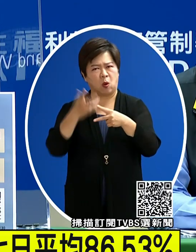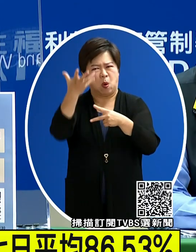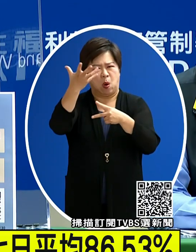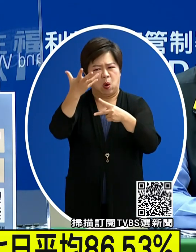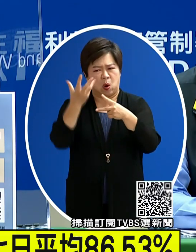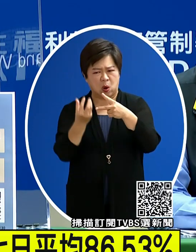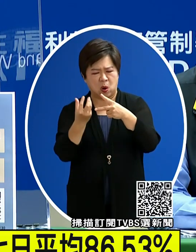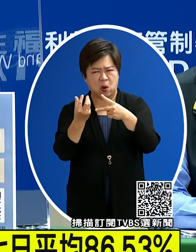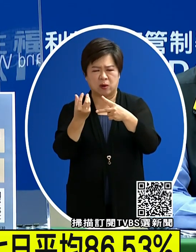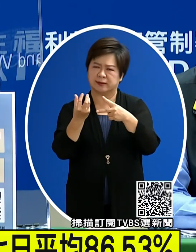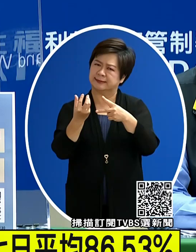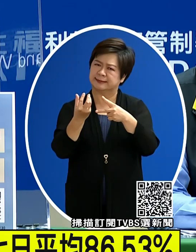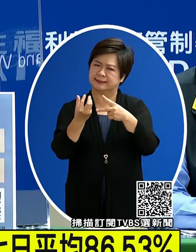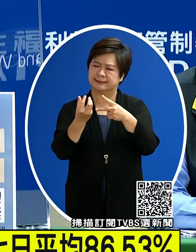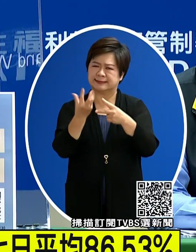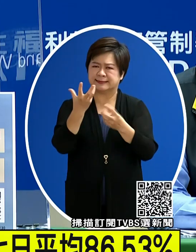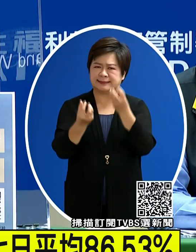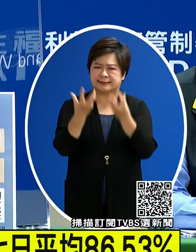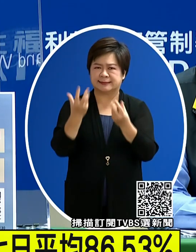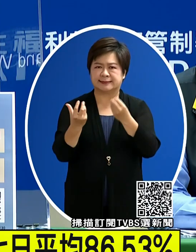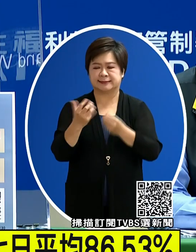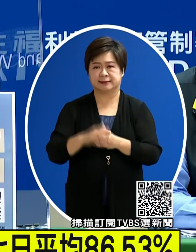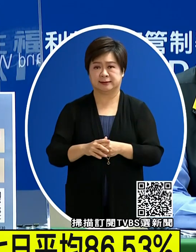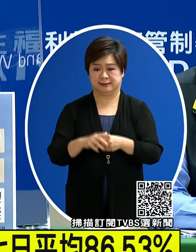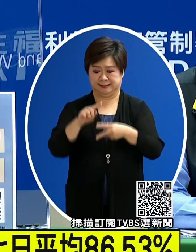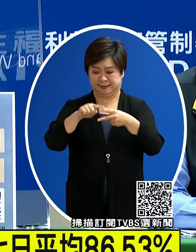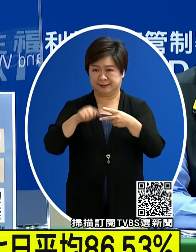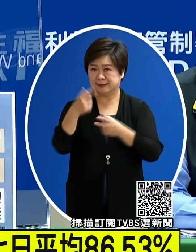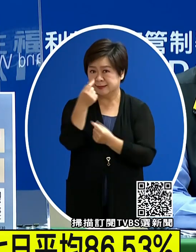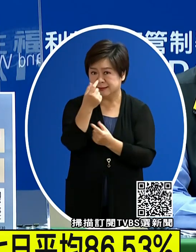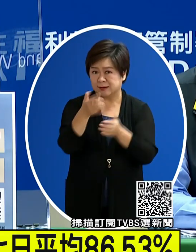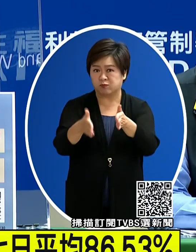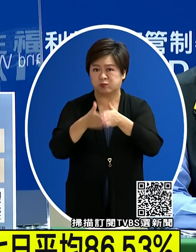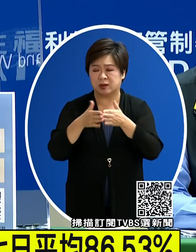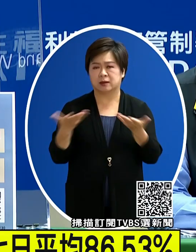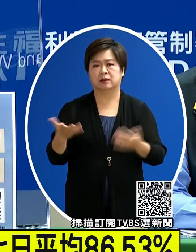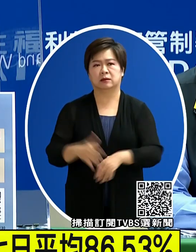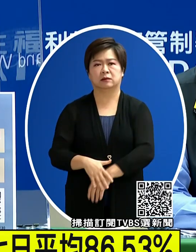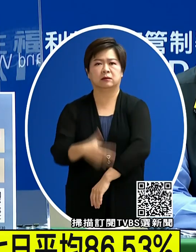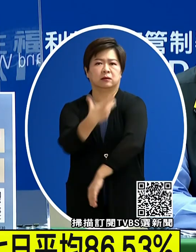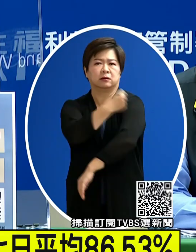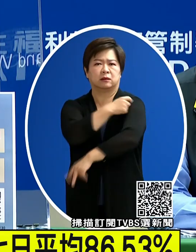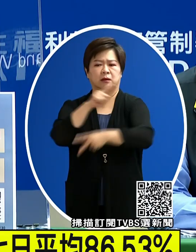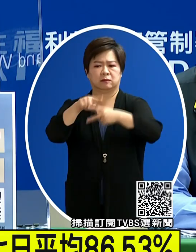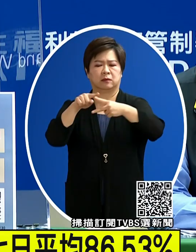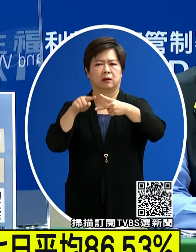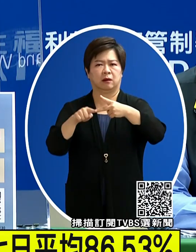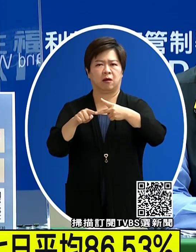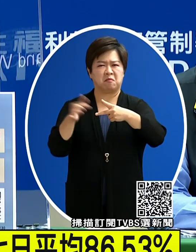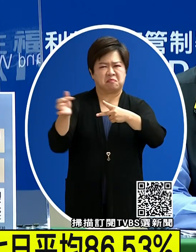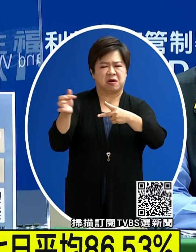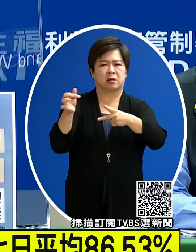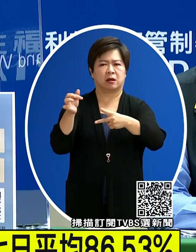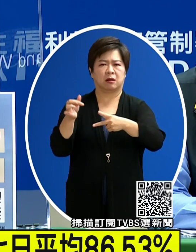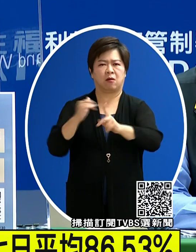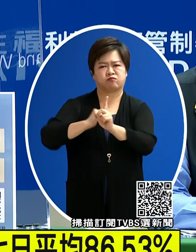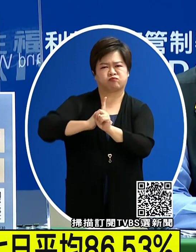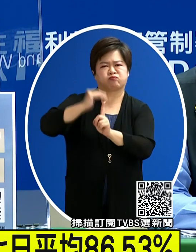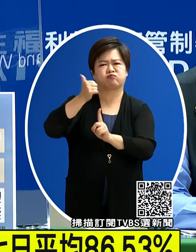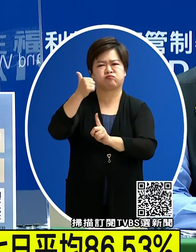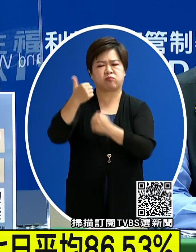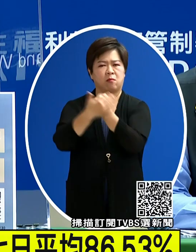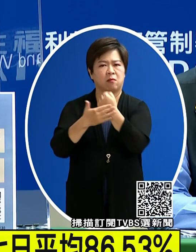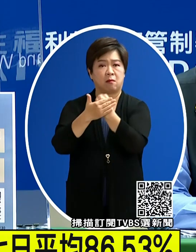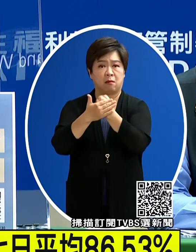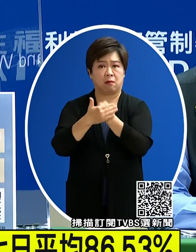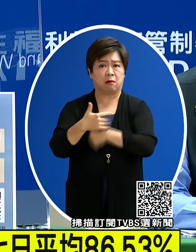多。好，那在我们再三的解释说打了两剂当然有增强的效果，但打了一剂它就有一个基本